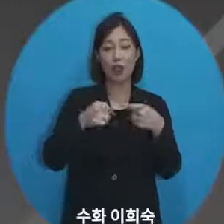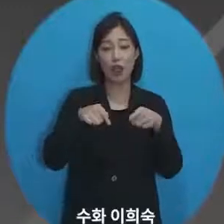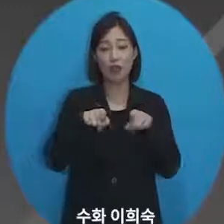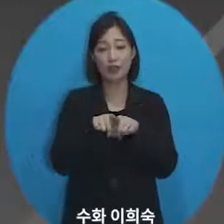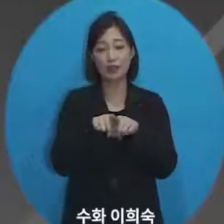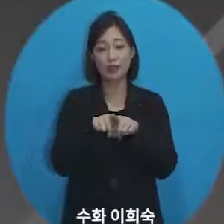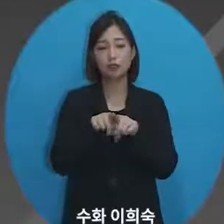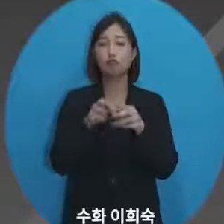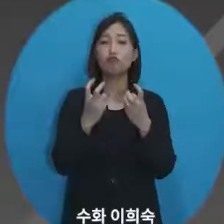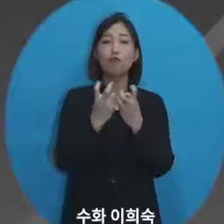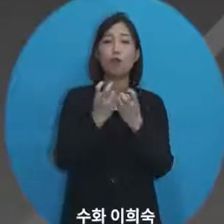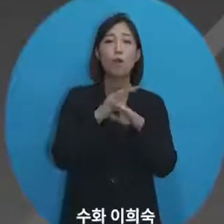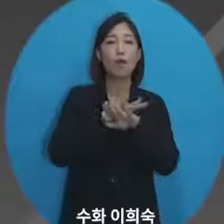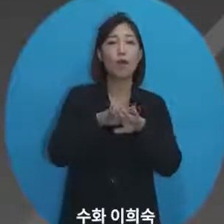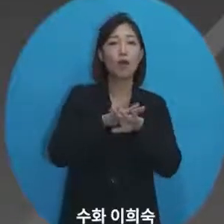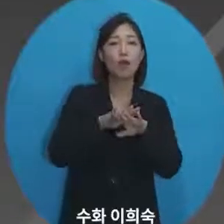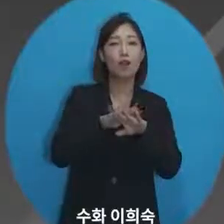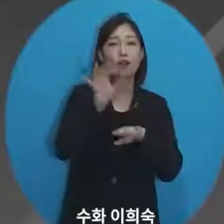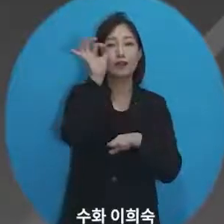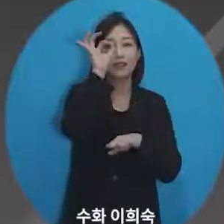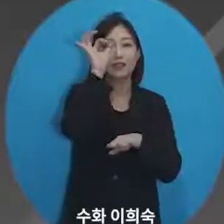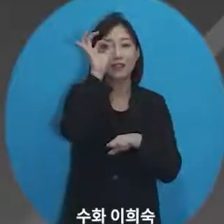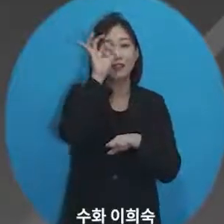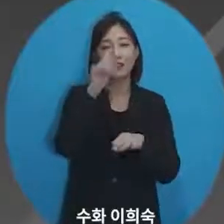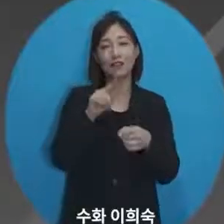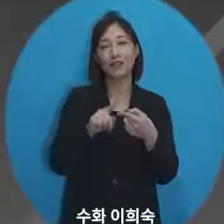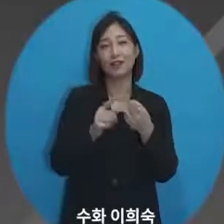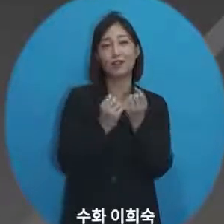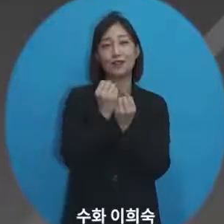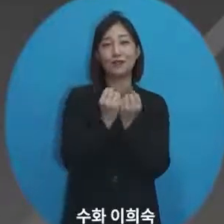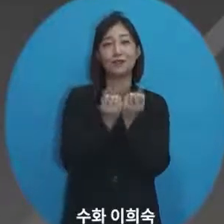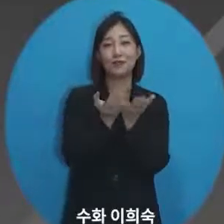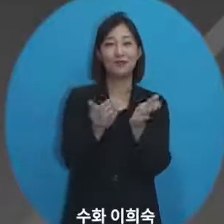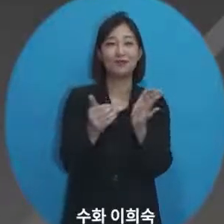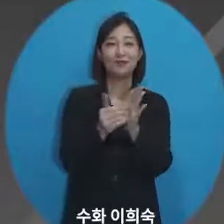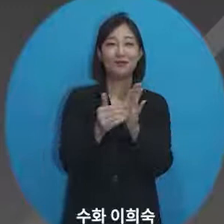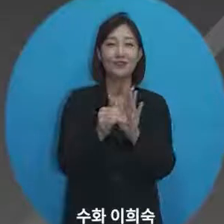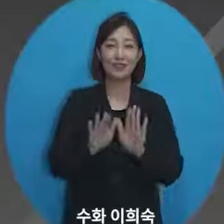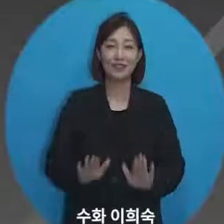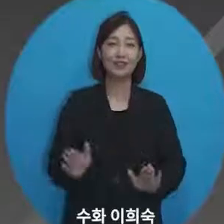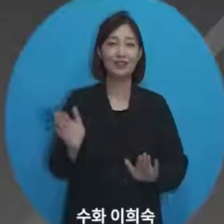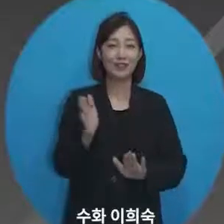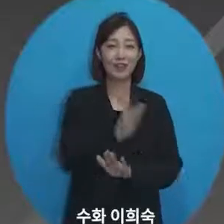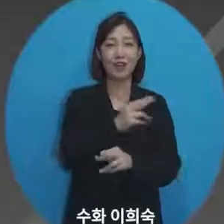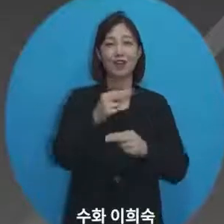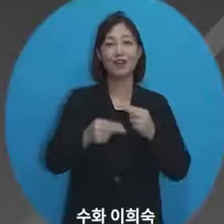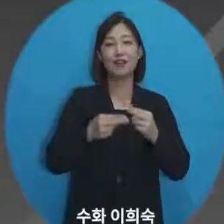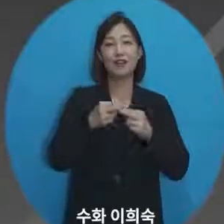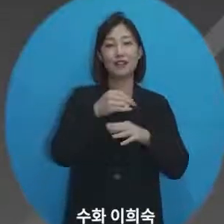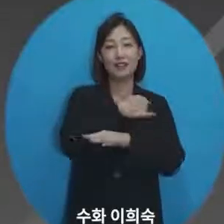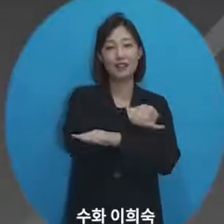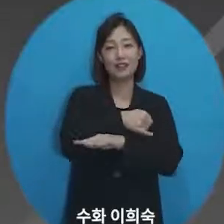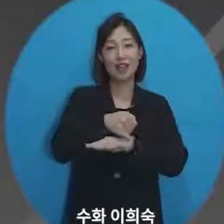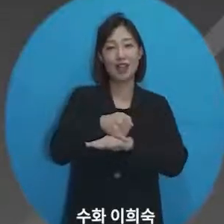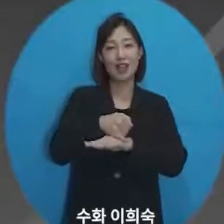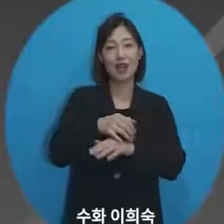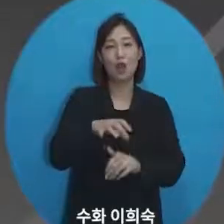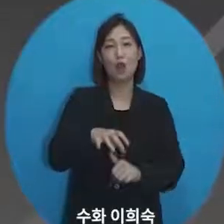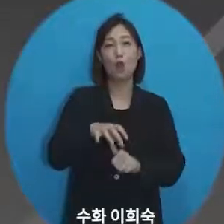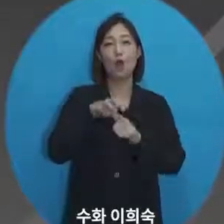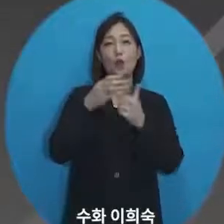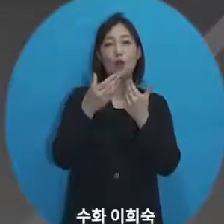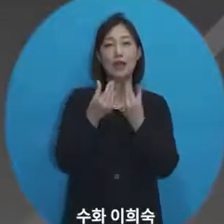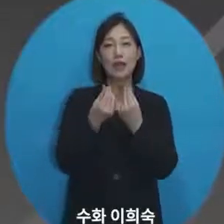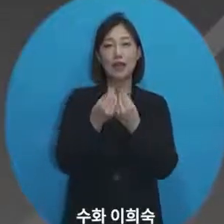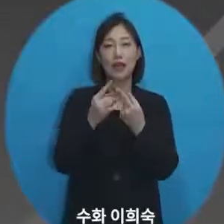배리어 프리를 이제 같이 어떻게 이제 해결할 수 있는지에 대해서 말씀을 드렸는데요. 지금부터는 유니버설